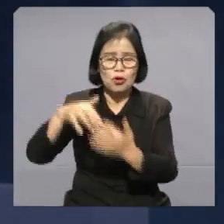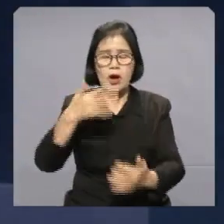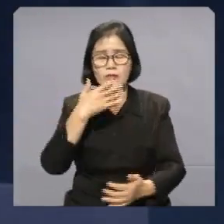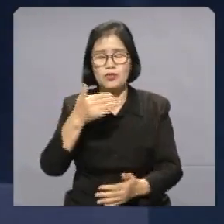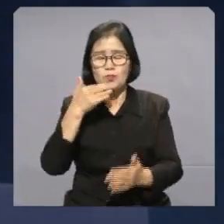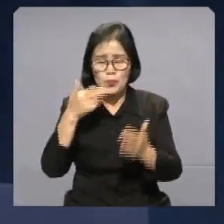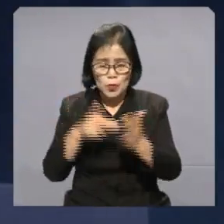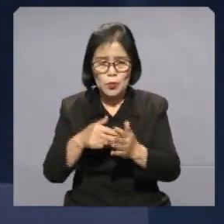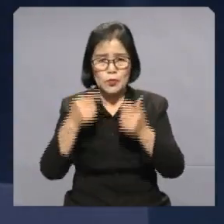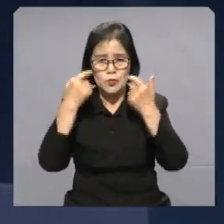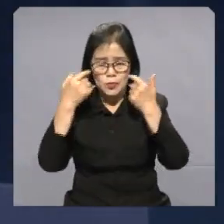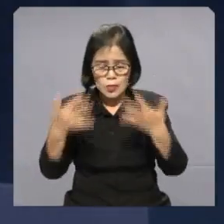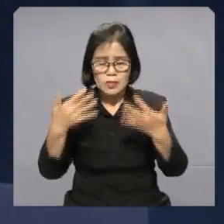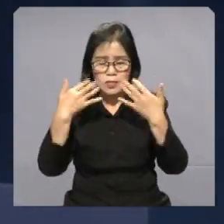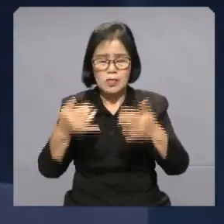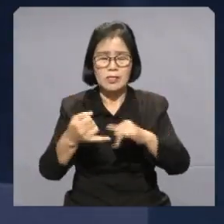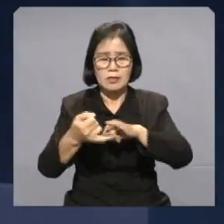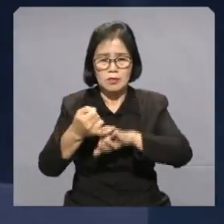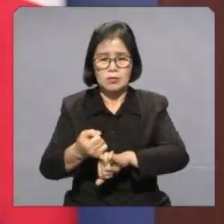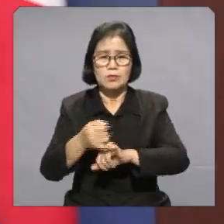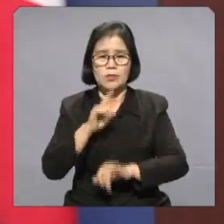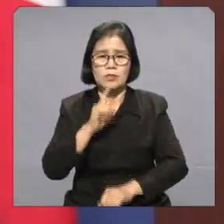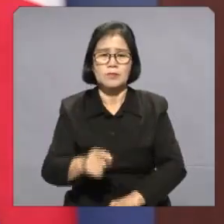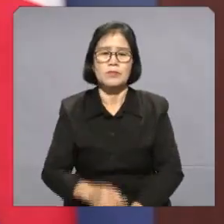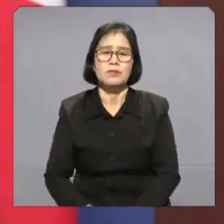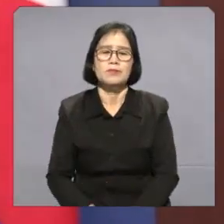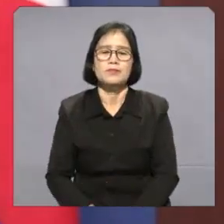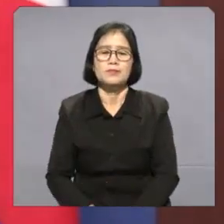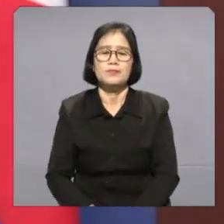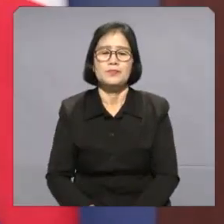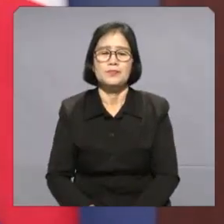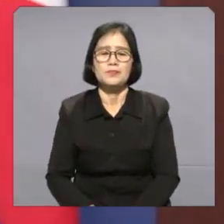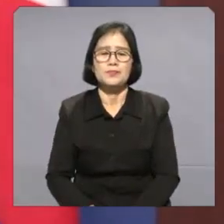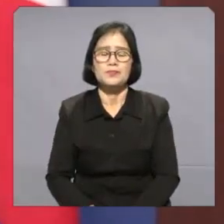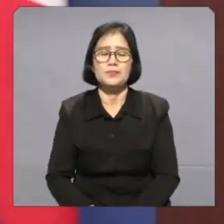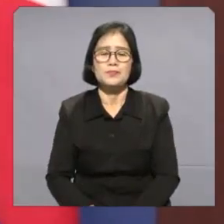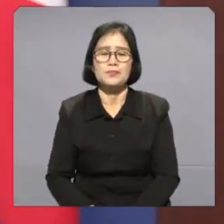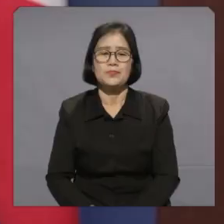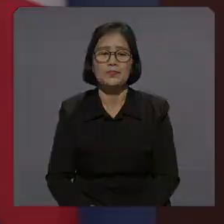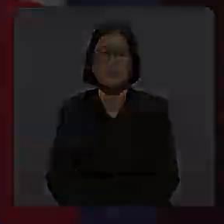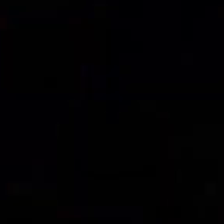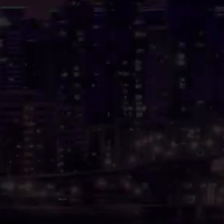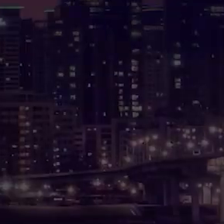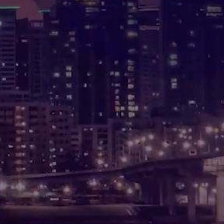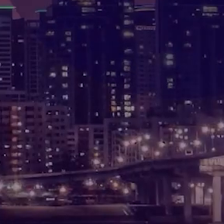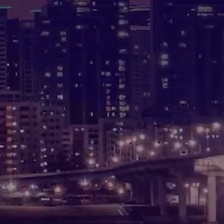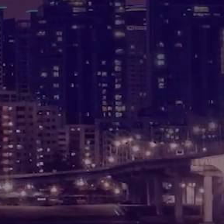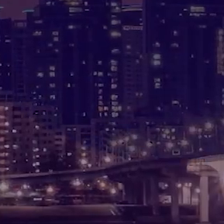확실히 하겠다고 강조했습니다. OBS 뉴스 정철호입니다.